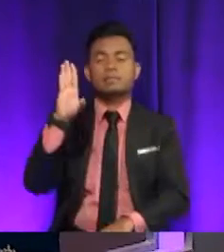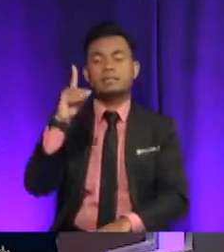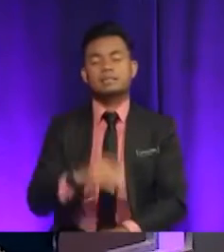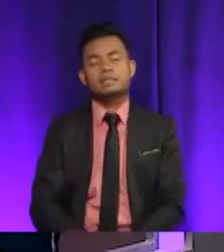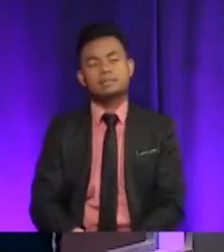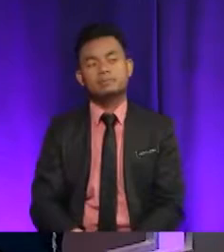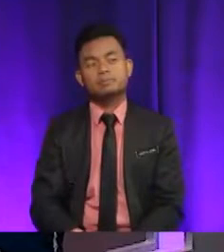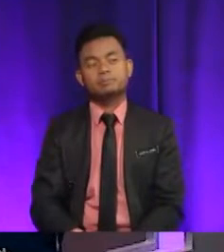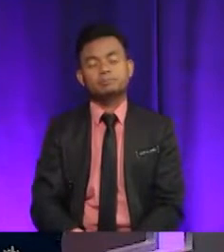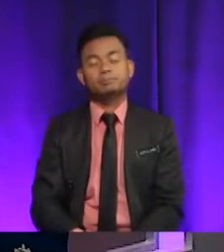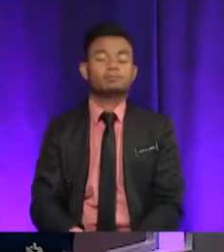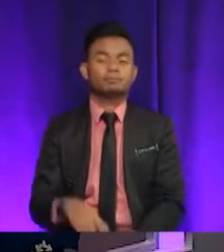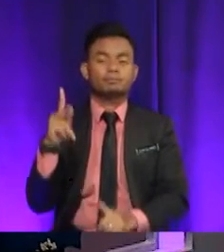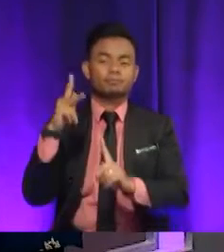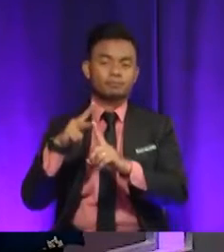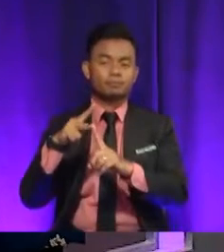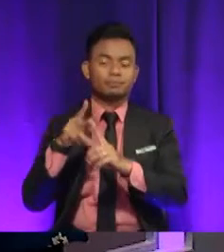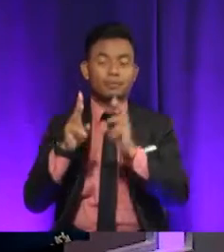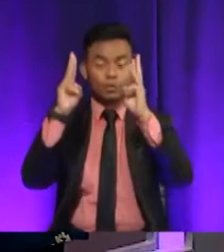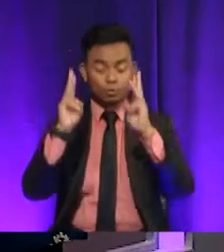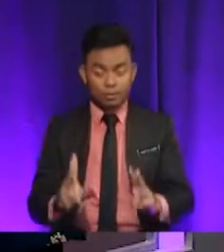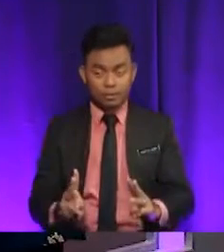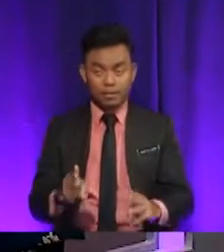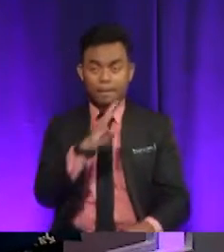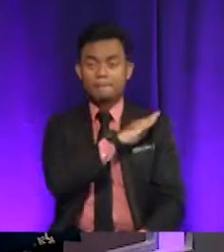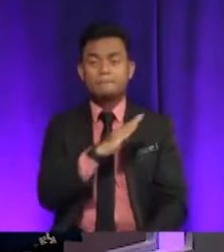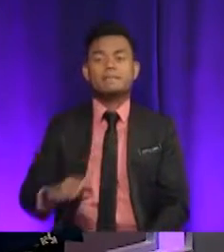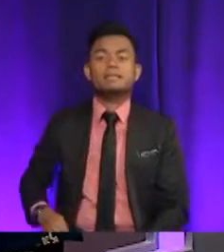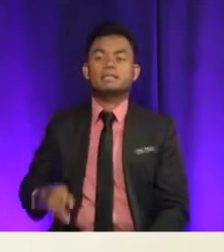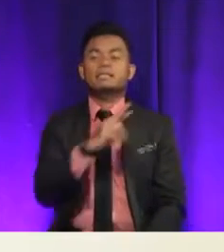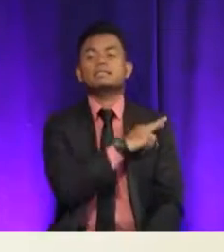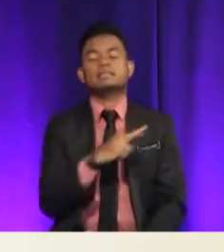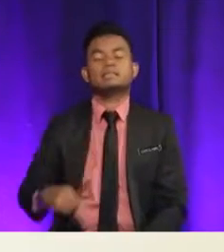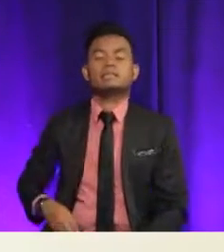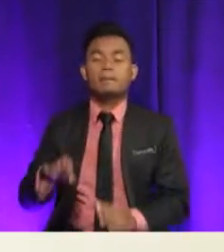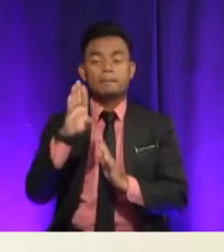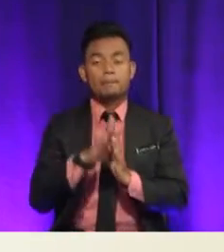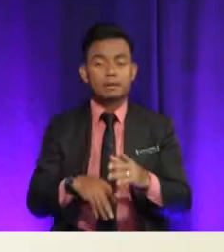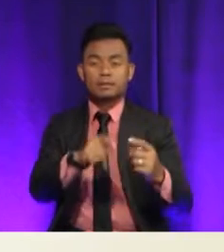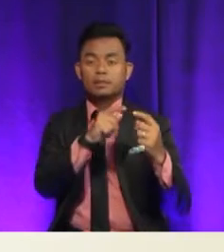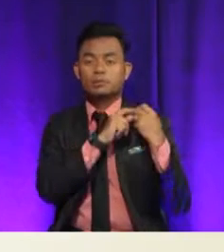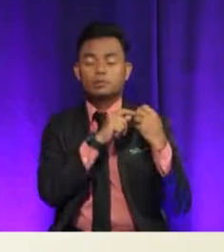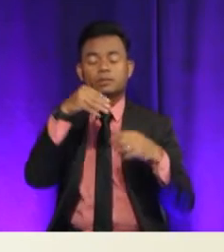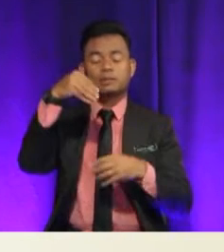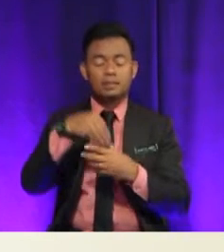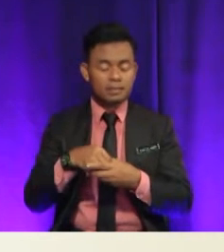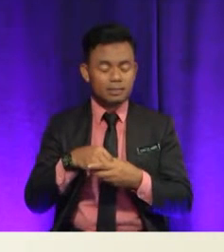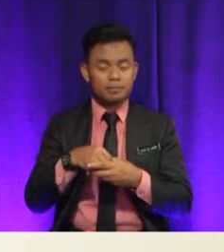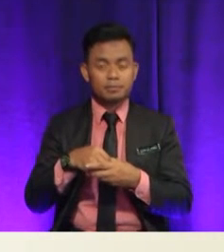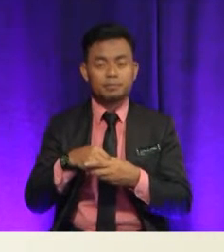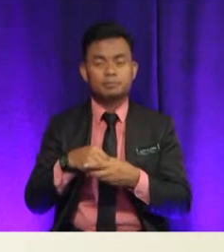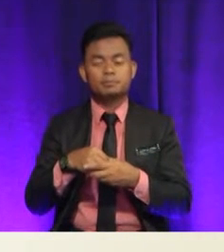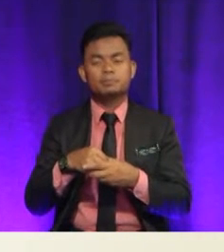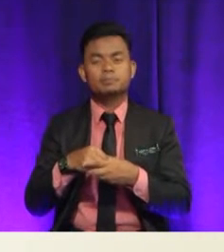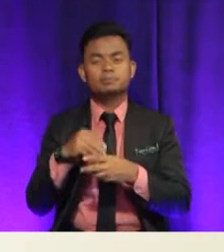pada watak Baginda Raja Di mana Baginda Raja bertanggung jawab dalam memelihara alam sekitar ini dibuktikan